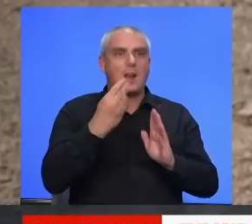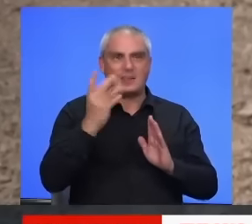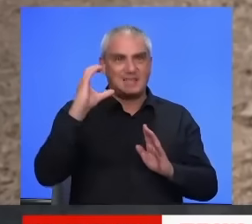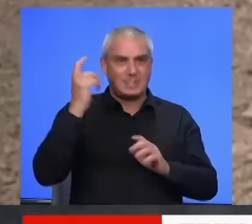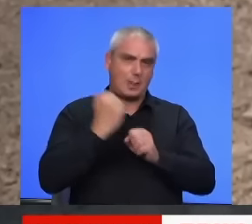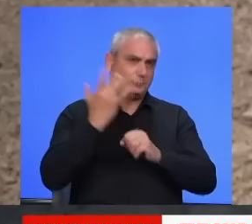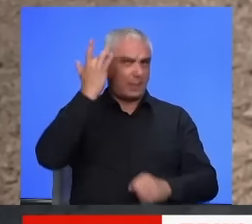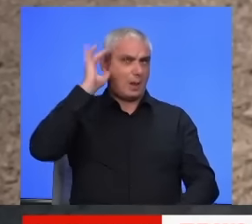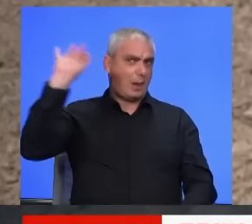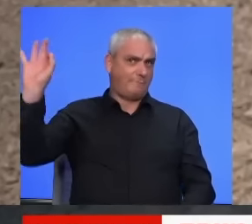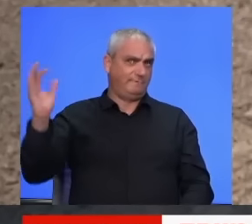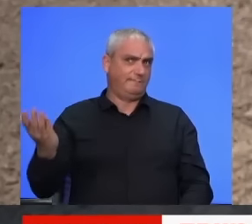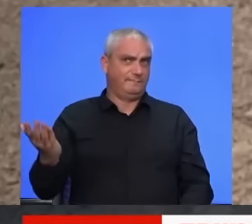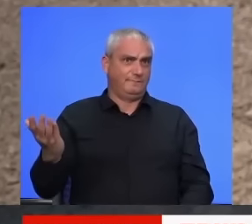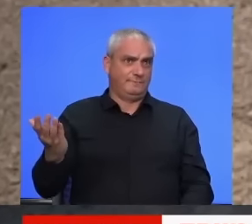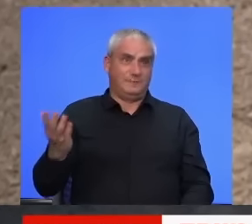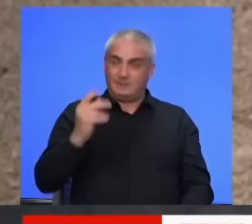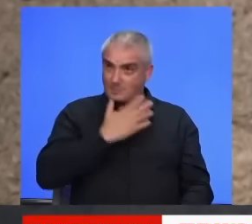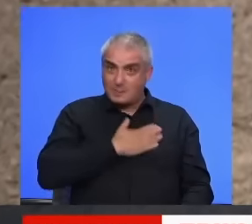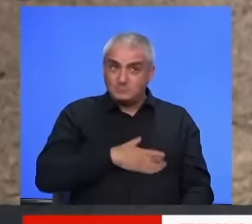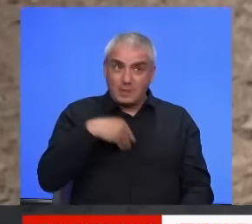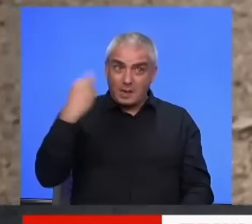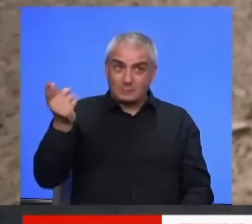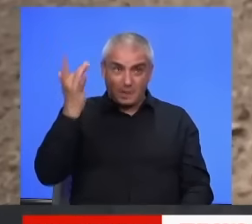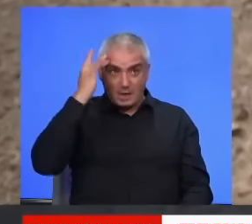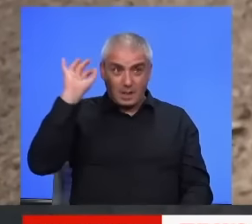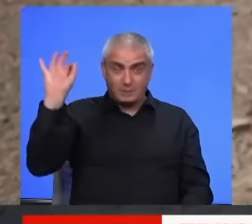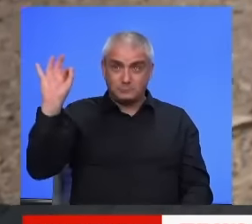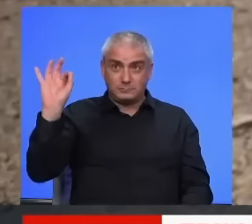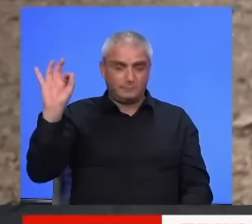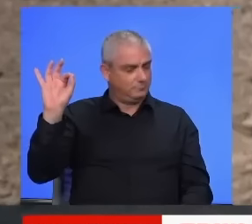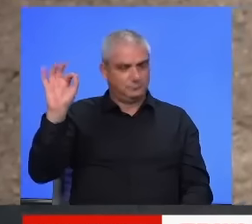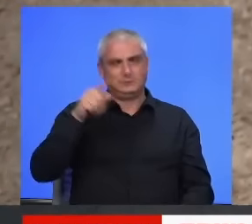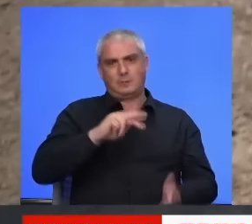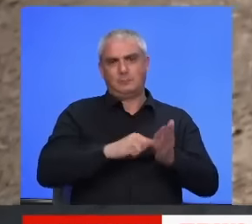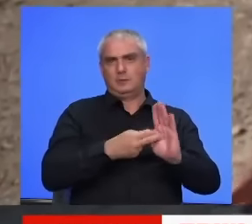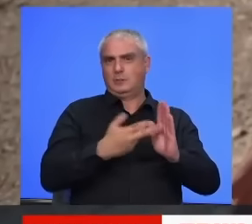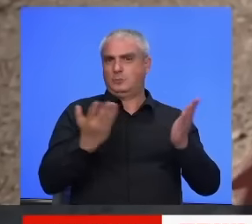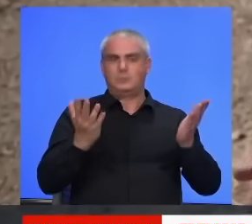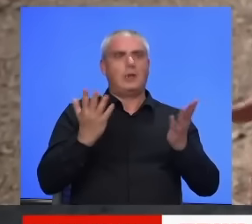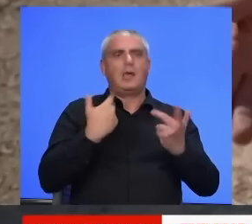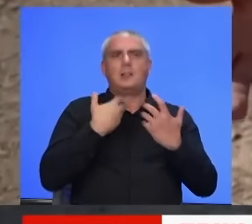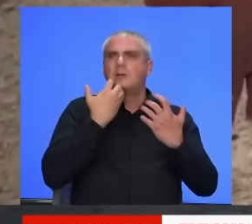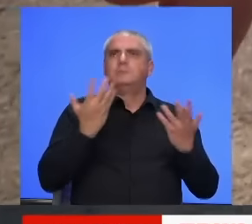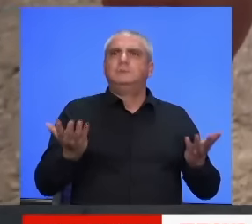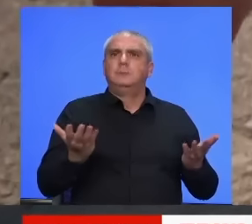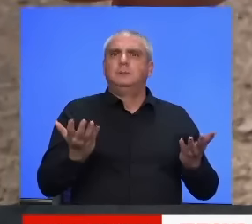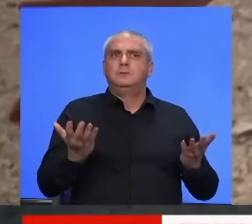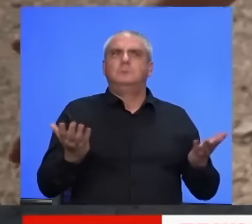שלה. אם תרצה, לתת לכי לעשות מה שבראש לה. זו המדיניות. איך אני מסביר בזה? את